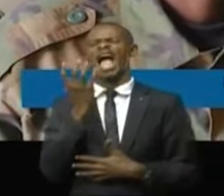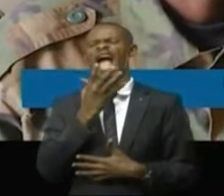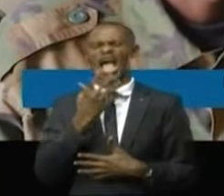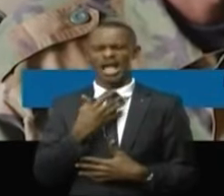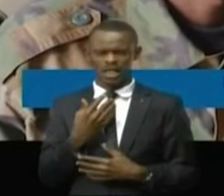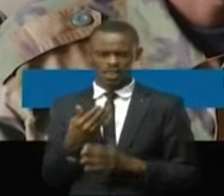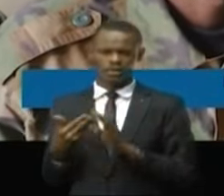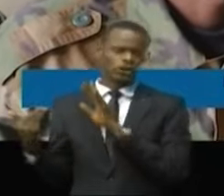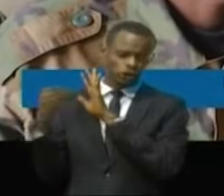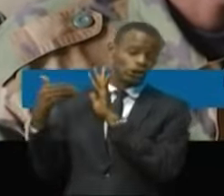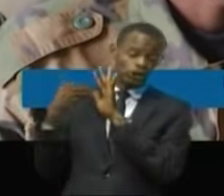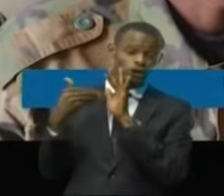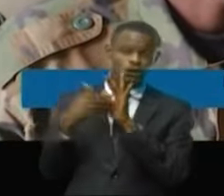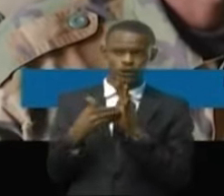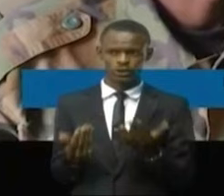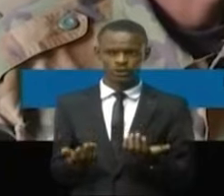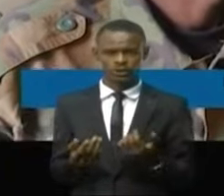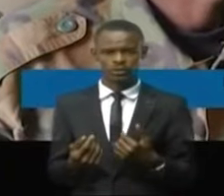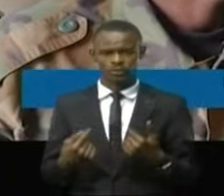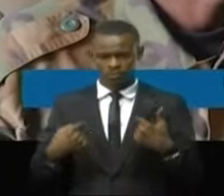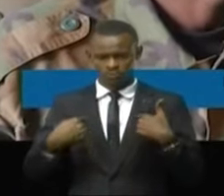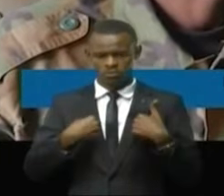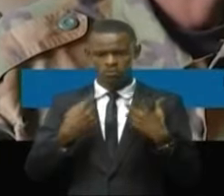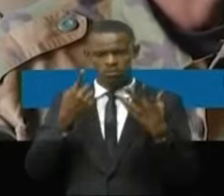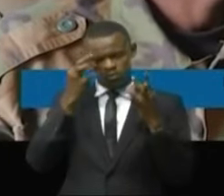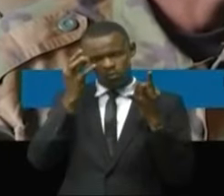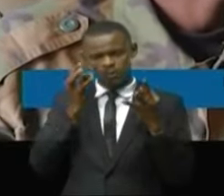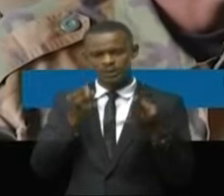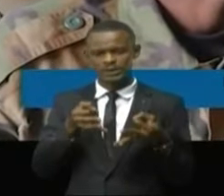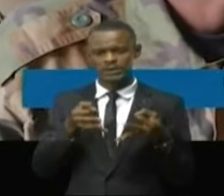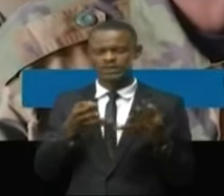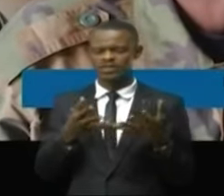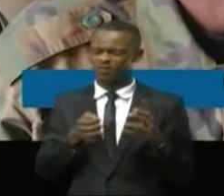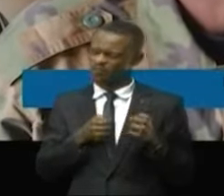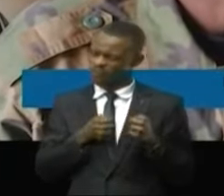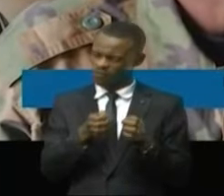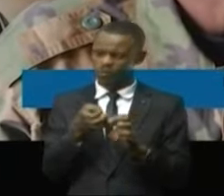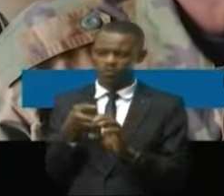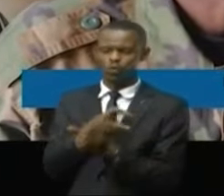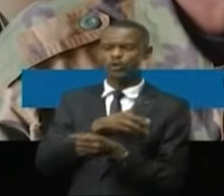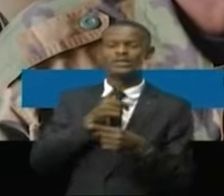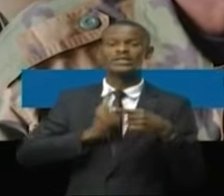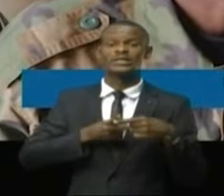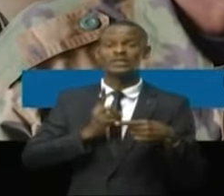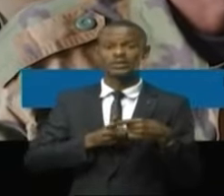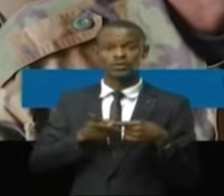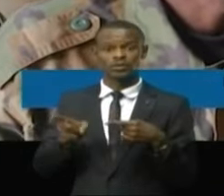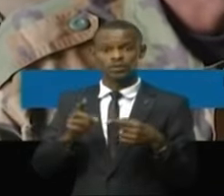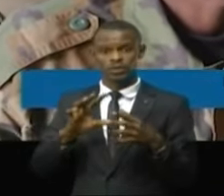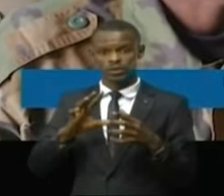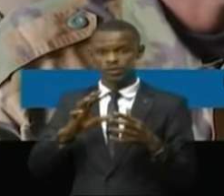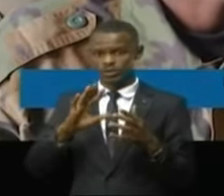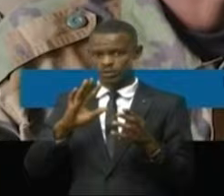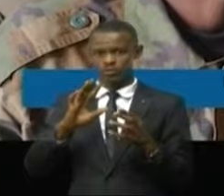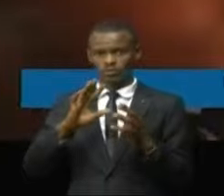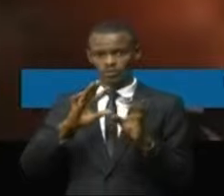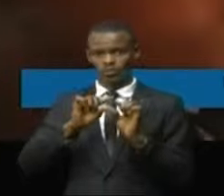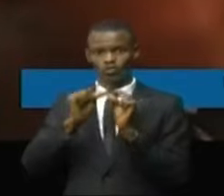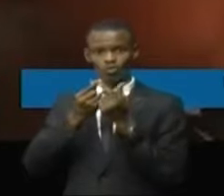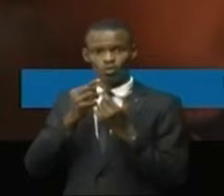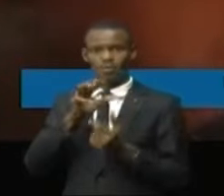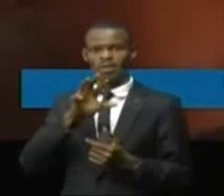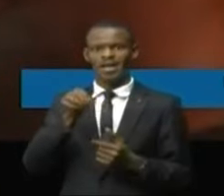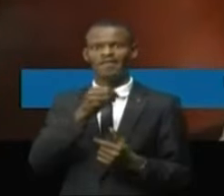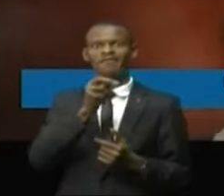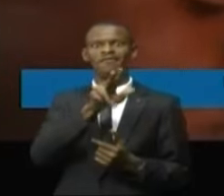Moi, j'étais berger de vaches lorsque les rebelles du M23 m'avaient trouvé pour m'enrôler des forces dans la rébellion. Le M23